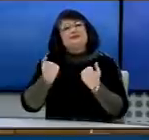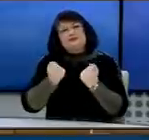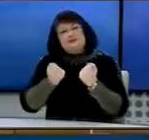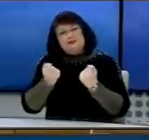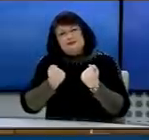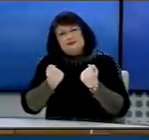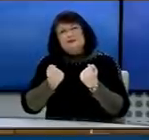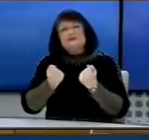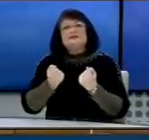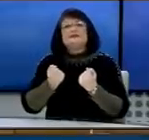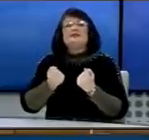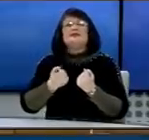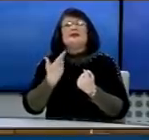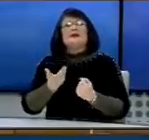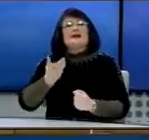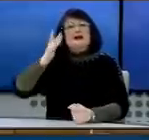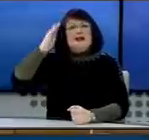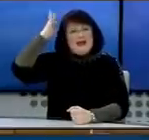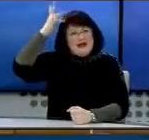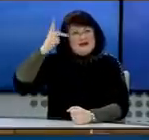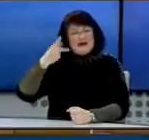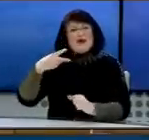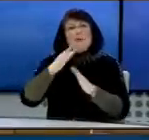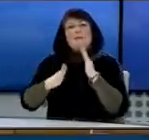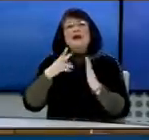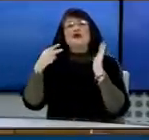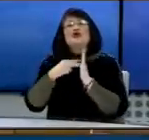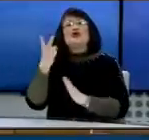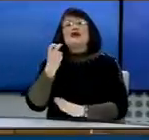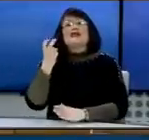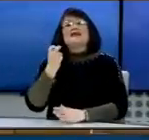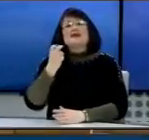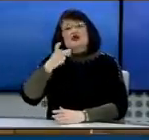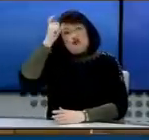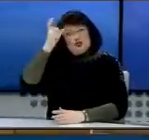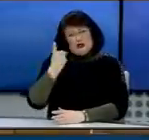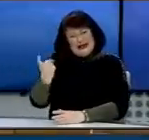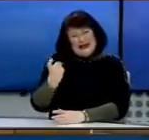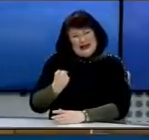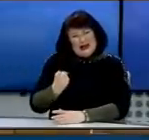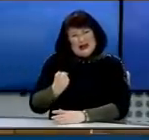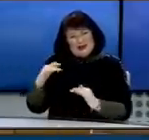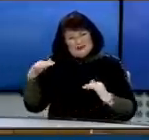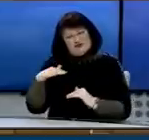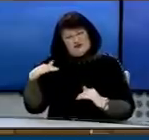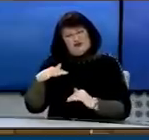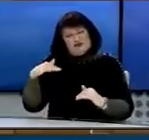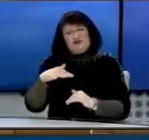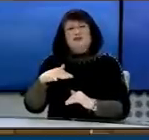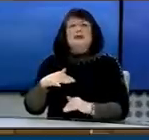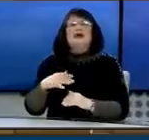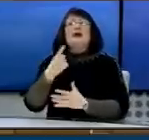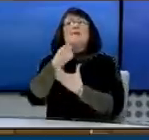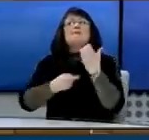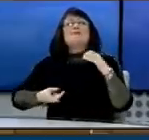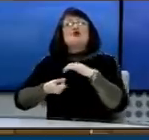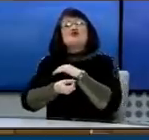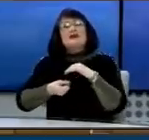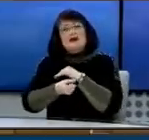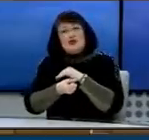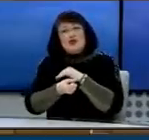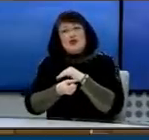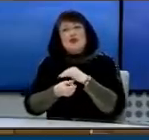χώρα μας στον Εύρο τον Μάρτιο του 2020 από την Τουρκία με την ακραία εργαλειοποίηση του προσφυγικού,